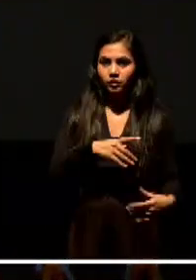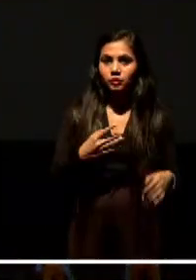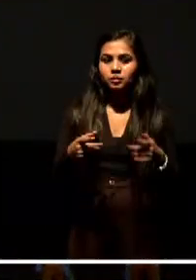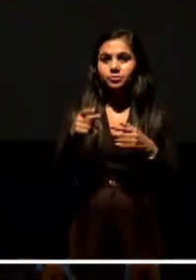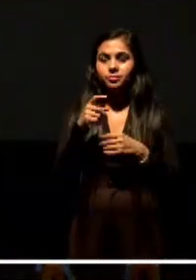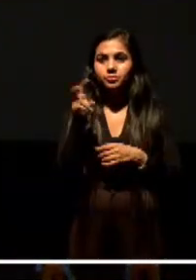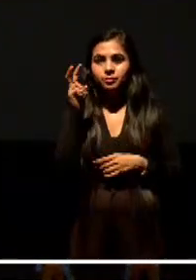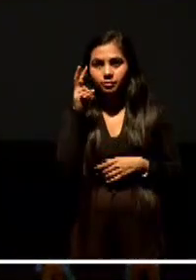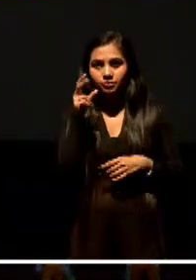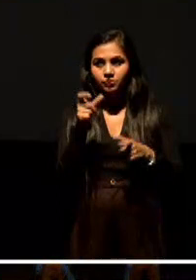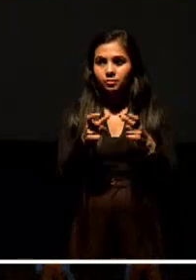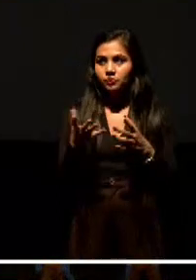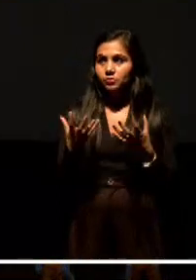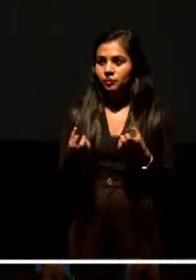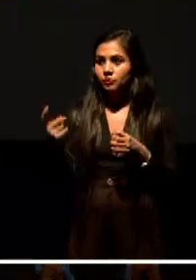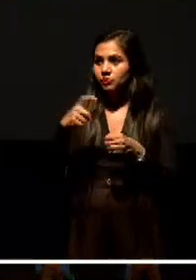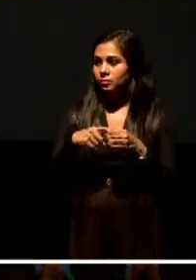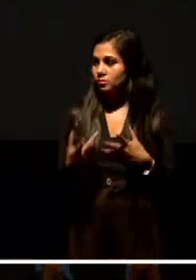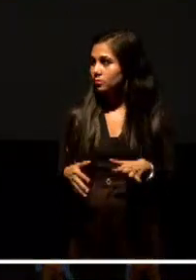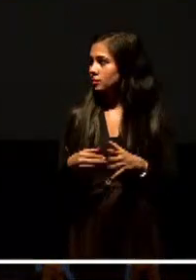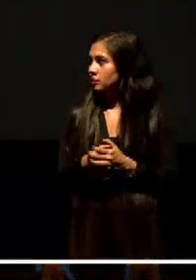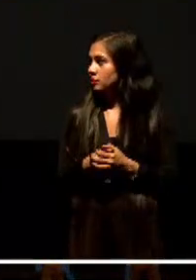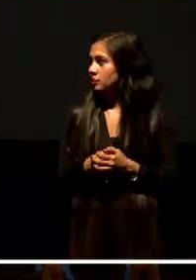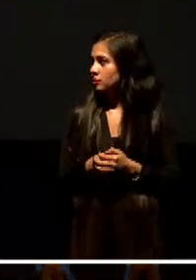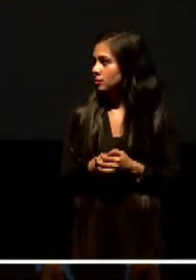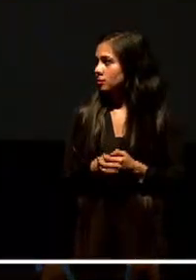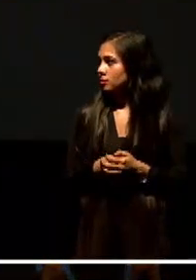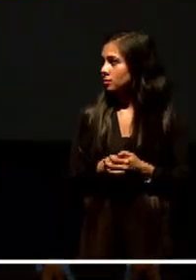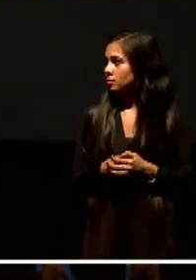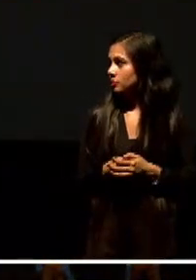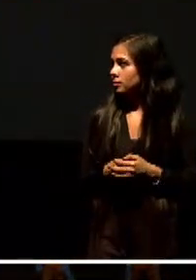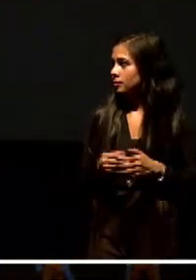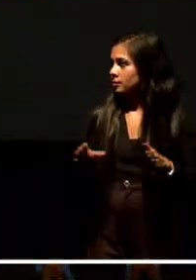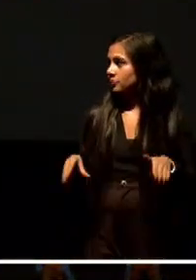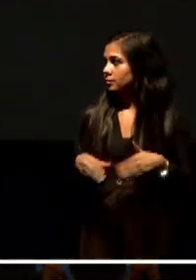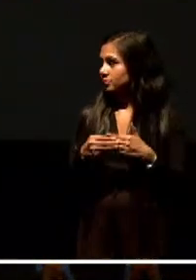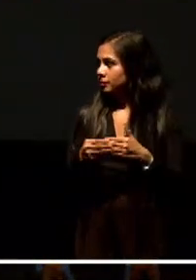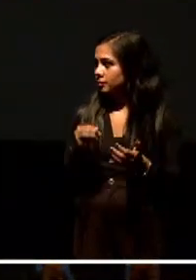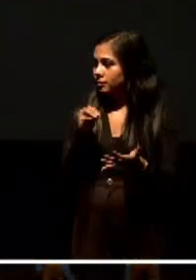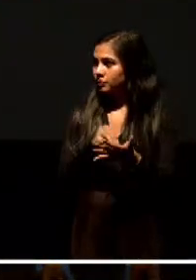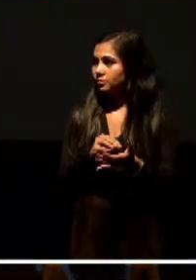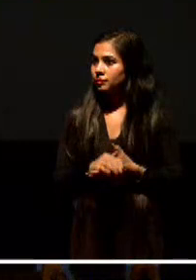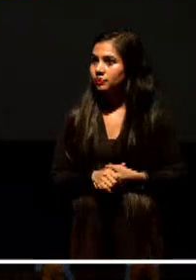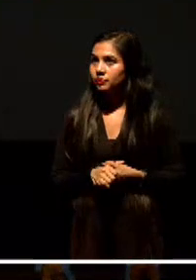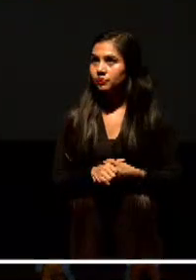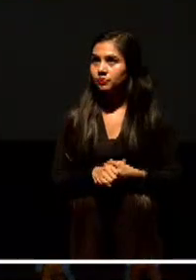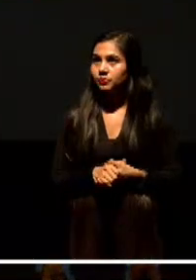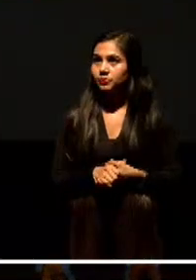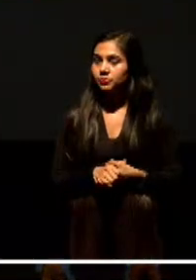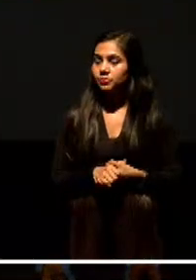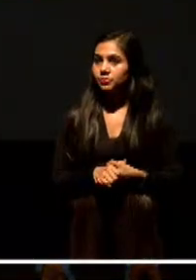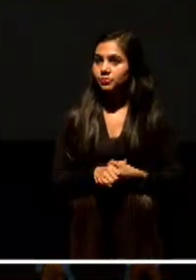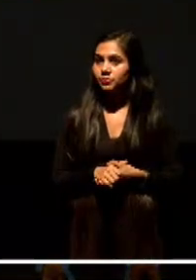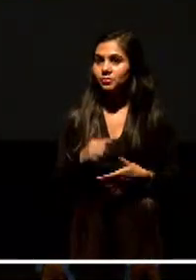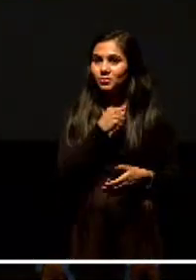बेनिफिट ऑफ द ऑडियंस, बिकॉज यू जस्ट जॉइन नाउ, प्लीज़ गिव अ ब्रीफ इंट्रोडक्शन अबाउट योर सेल्फ। Sure. So sorry